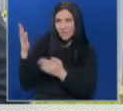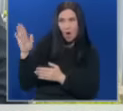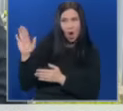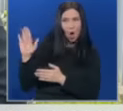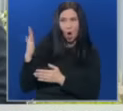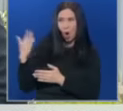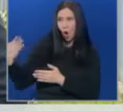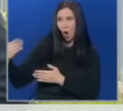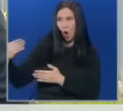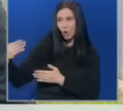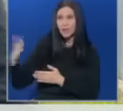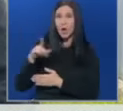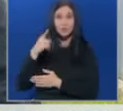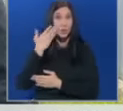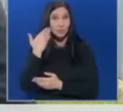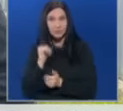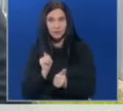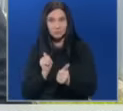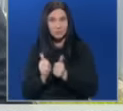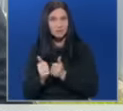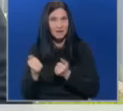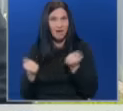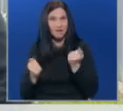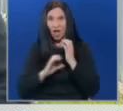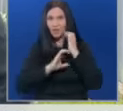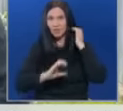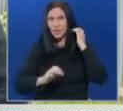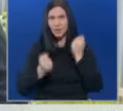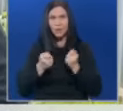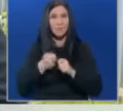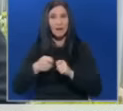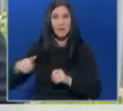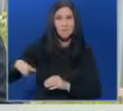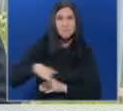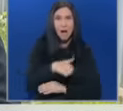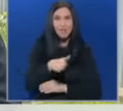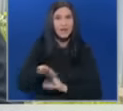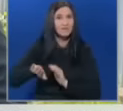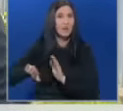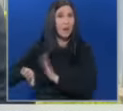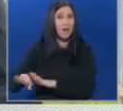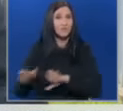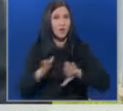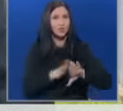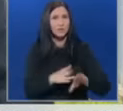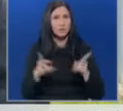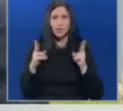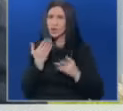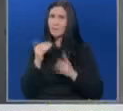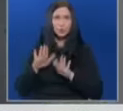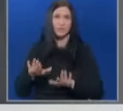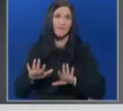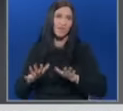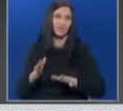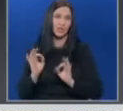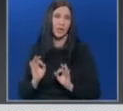че младежа изпреварва тирове, коли, прави маневри от ляво надясно, реших, че няма да оставя нещата